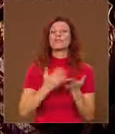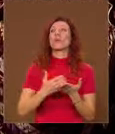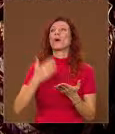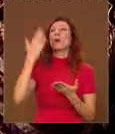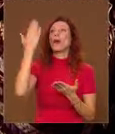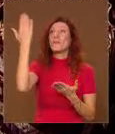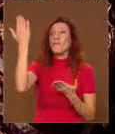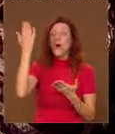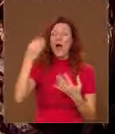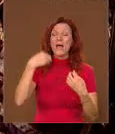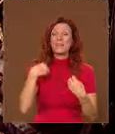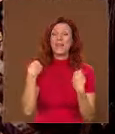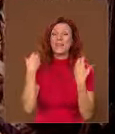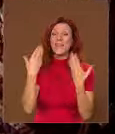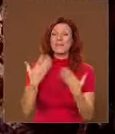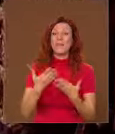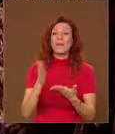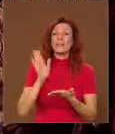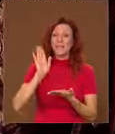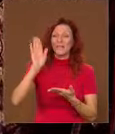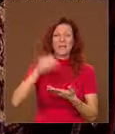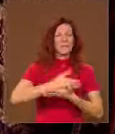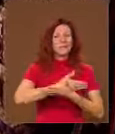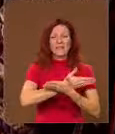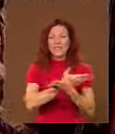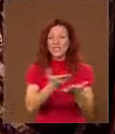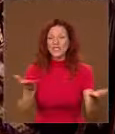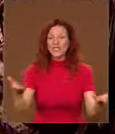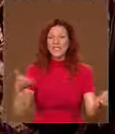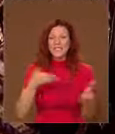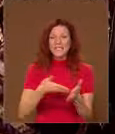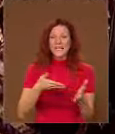Принасяме на Тебе за всички и заради всичко.